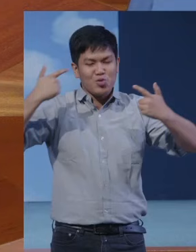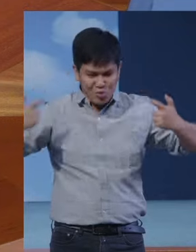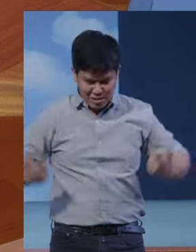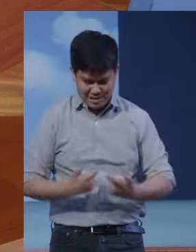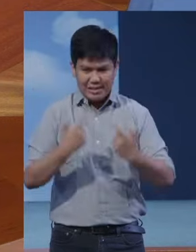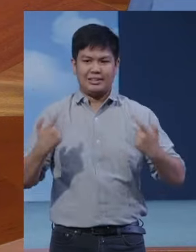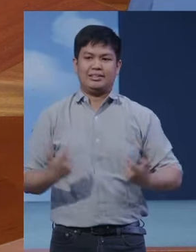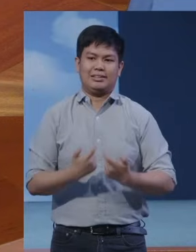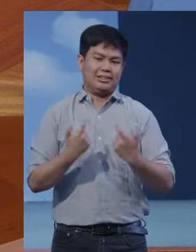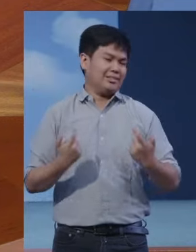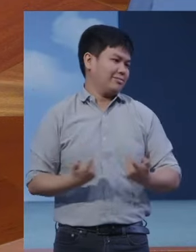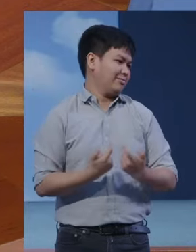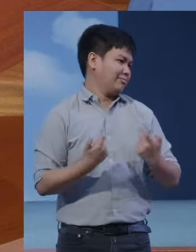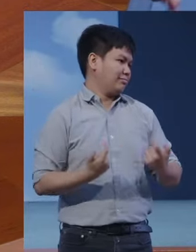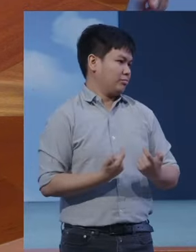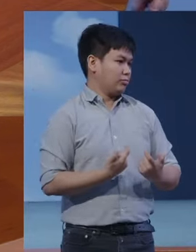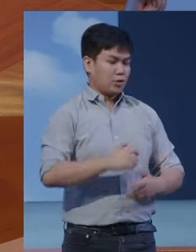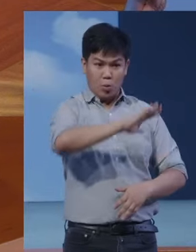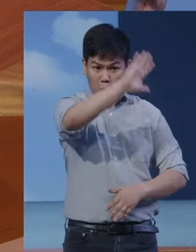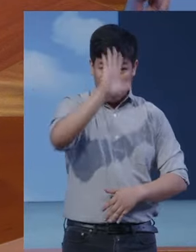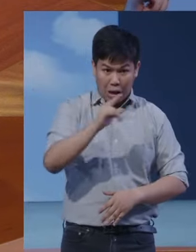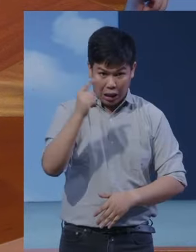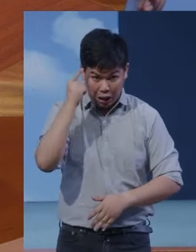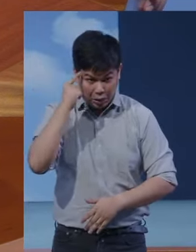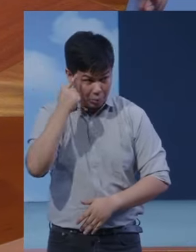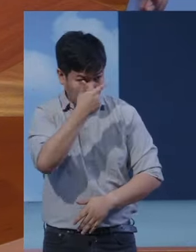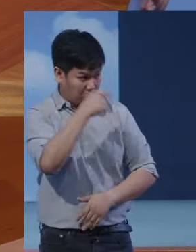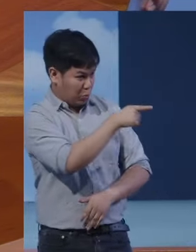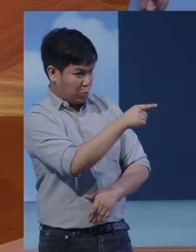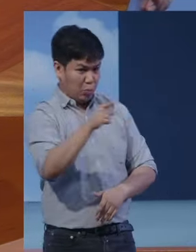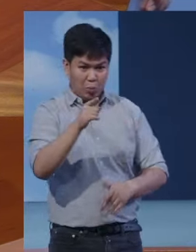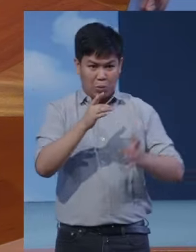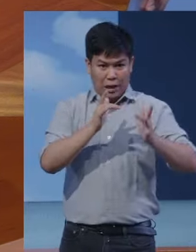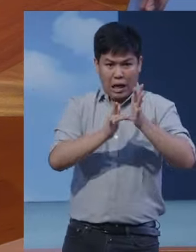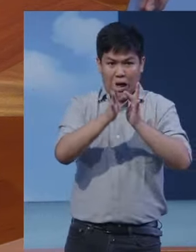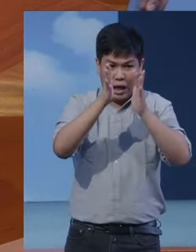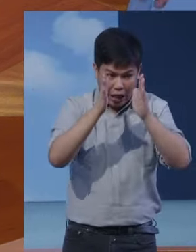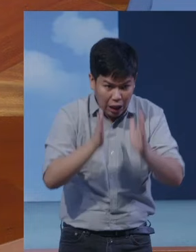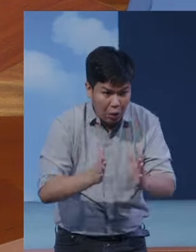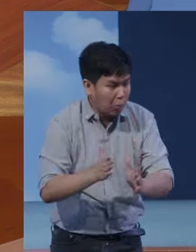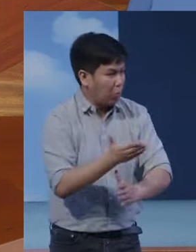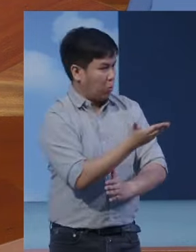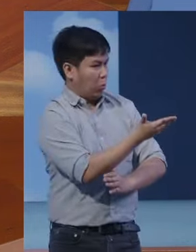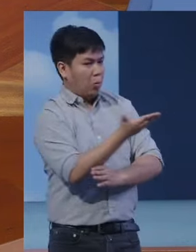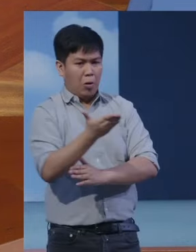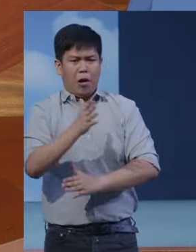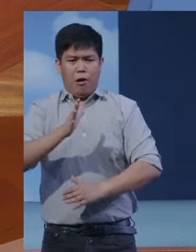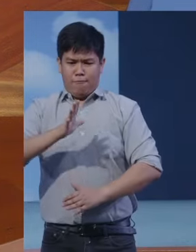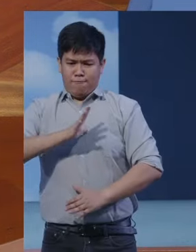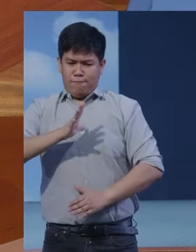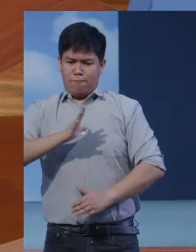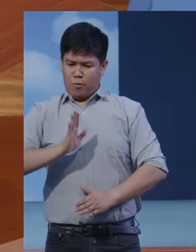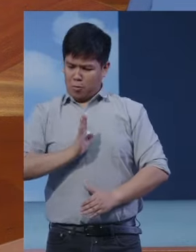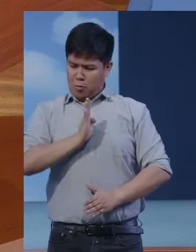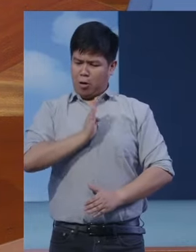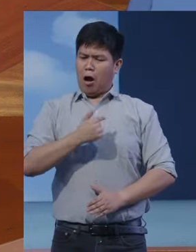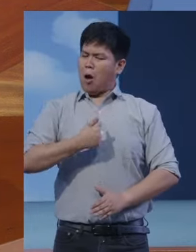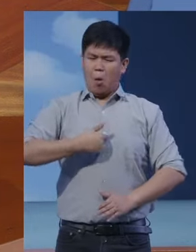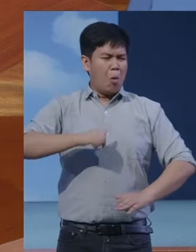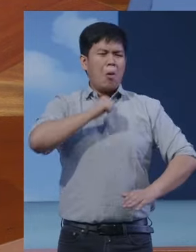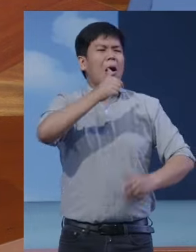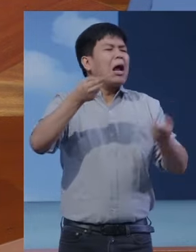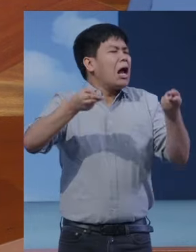makasalanan at Huwag niyong isipin na dahil kayo'y mga Kristiyano na kayo ay exempt ah hindi